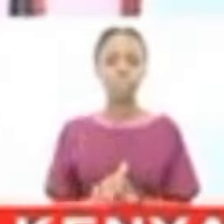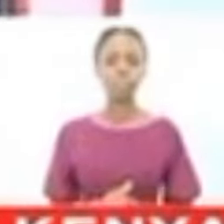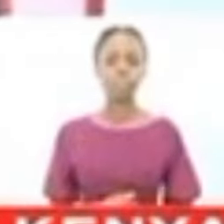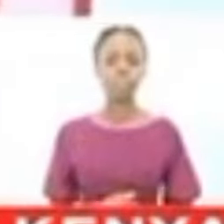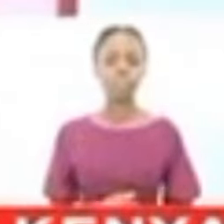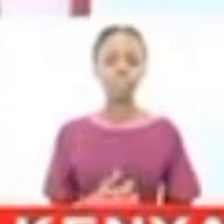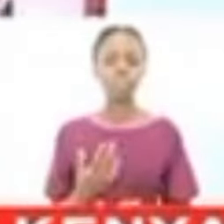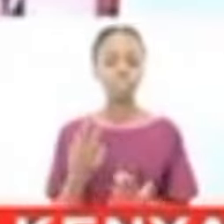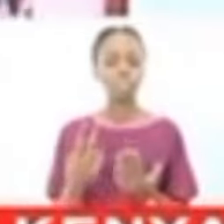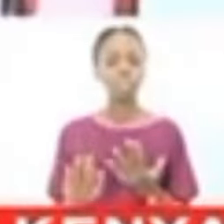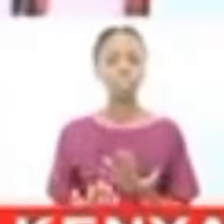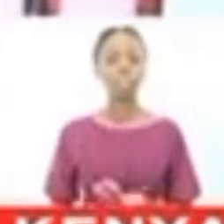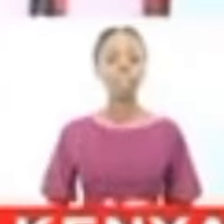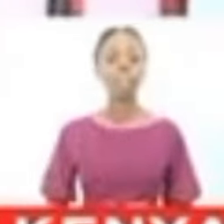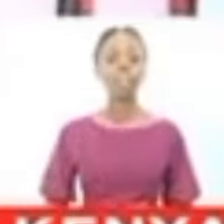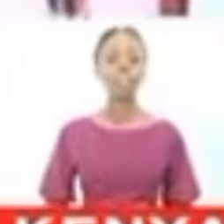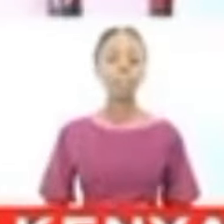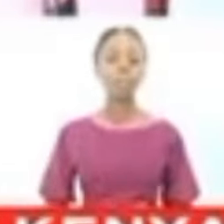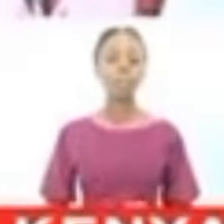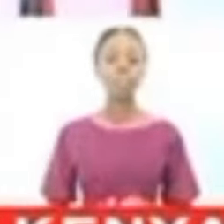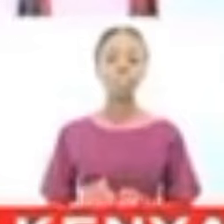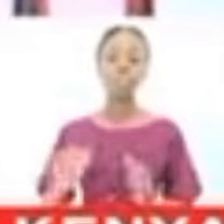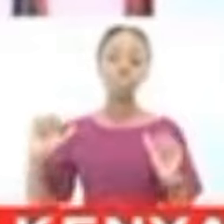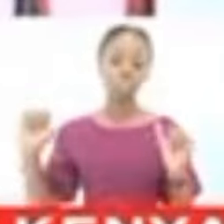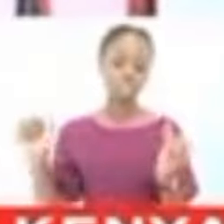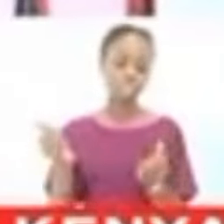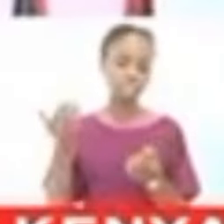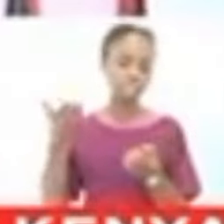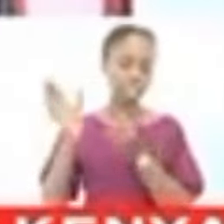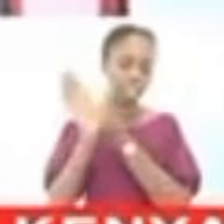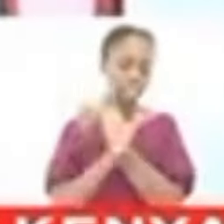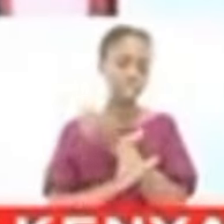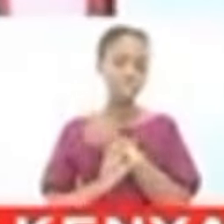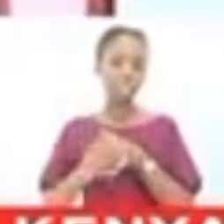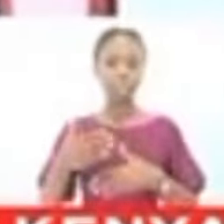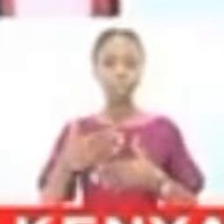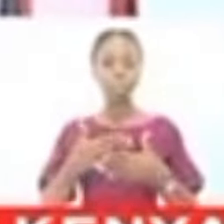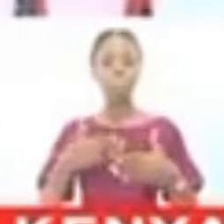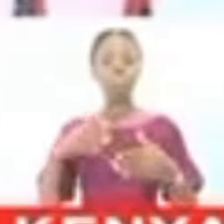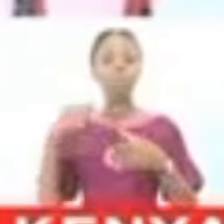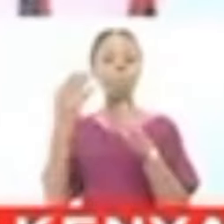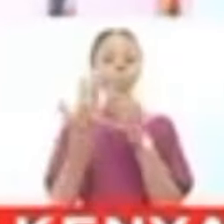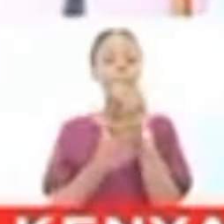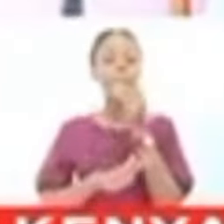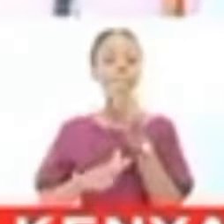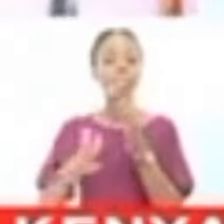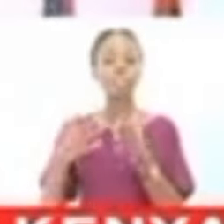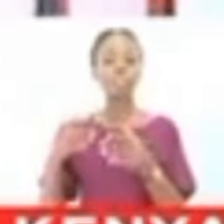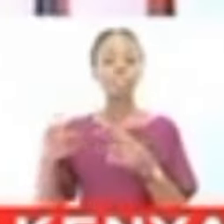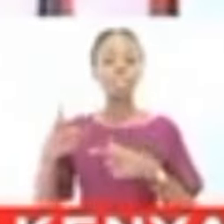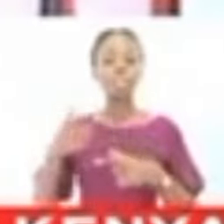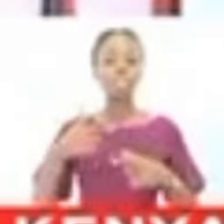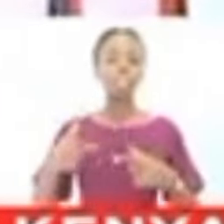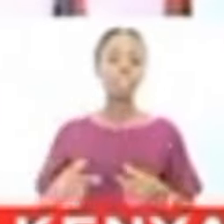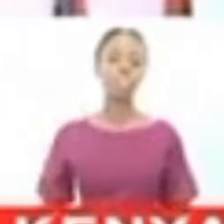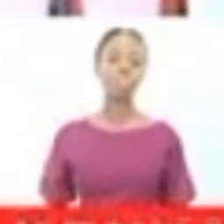ilichoma jikoni. Tuokoe hii nyumba kabla haijaungua.